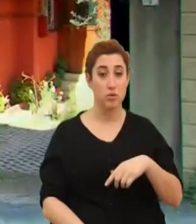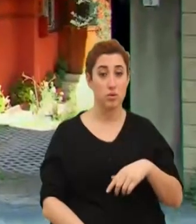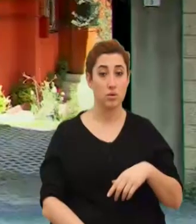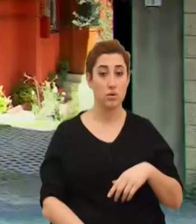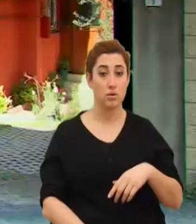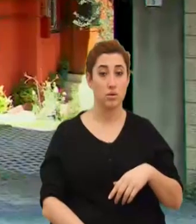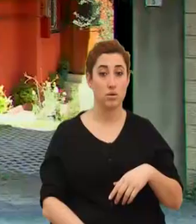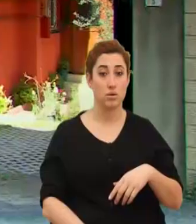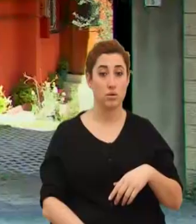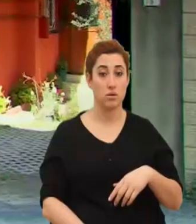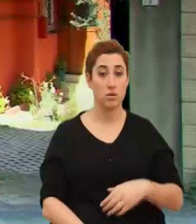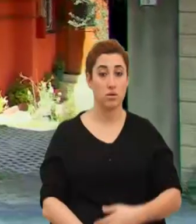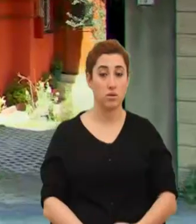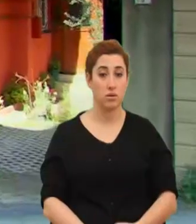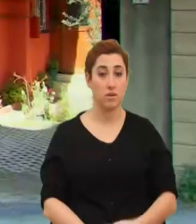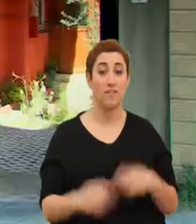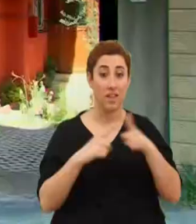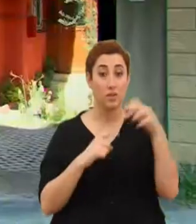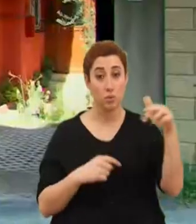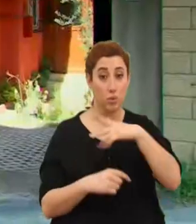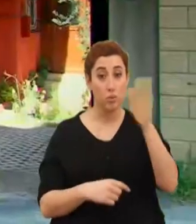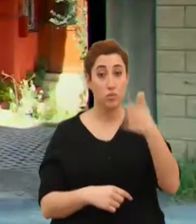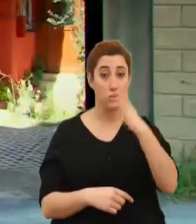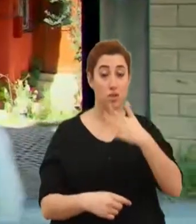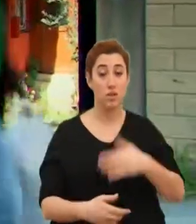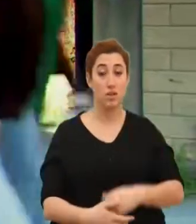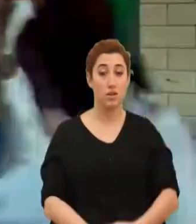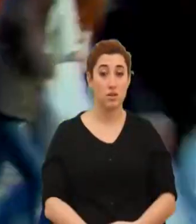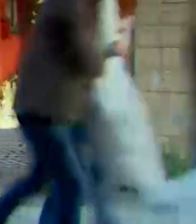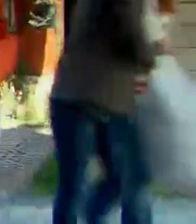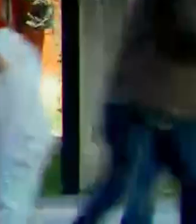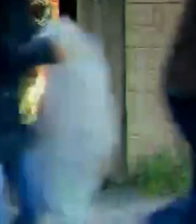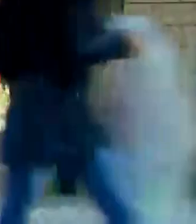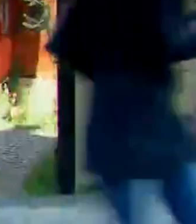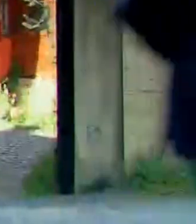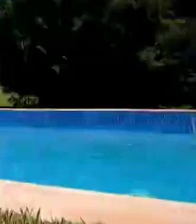mı gidiyorsun? Ya Filiz, yürür müsün biraz? Hadi durun.